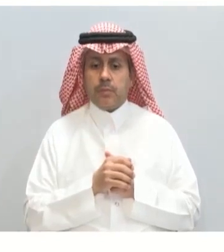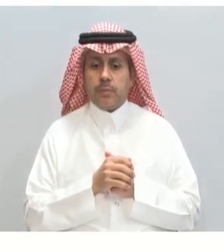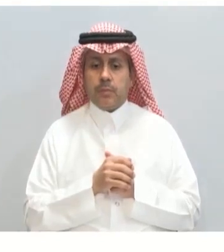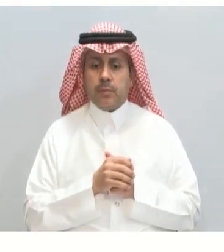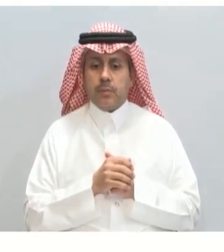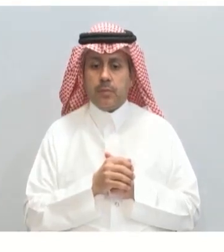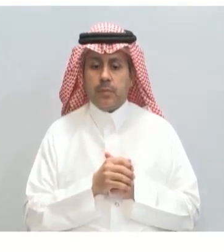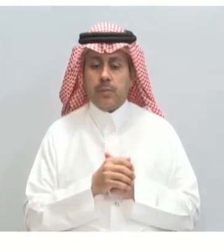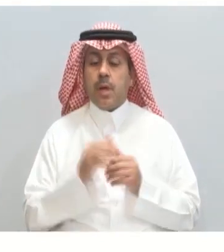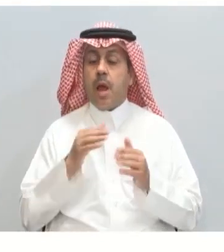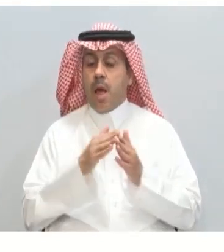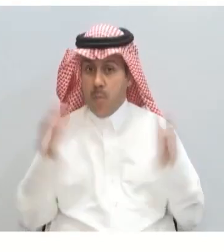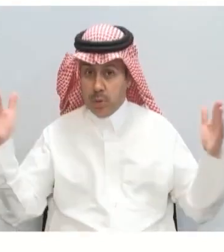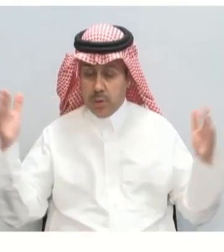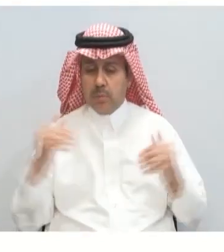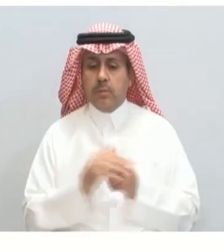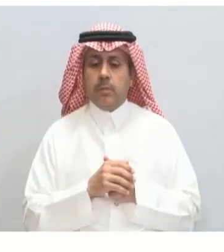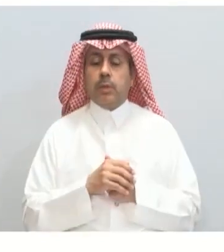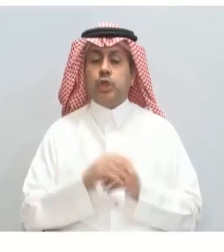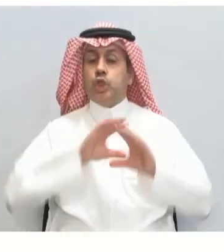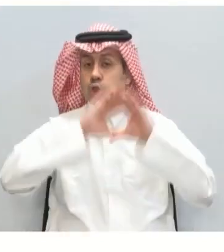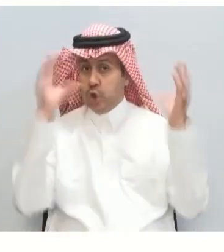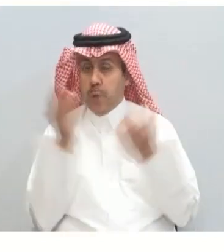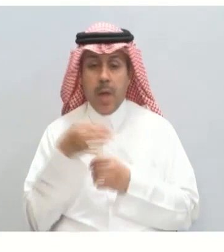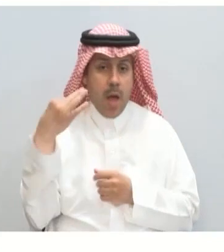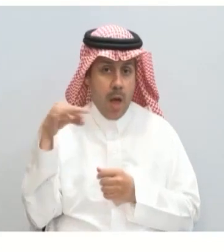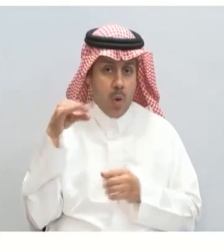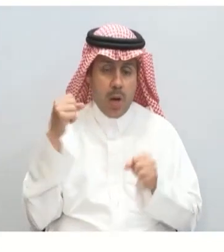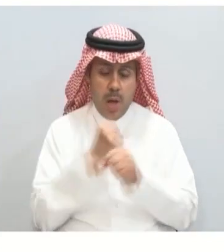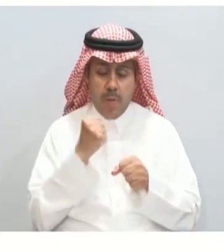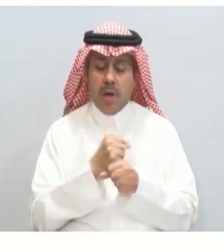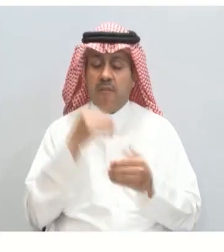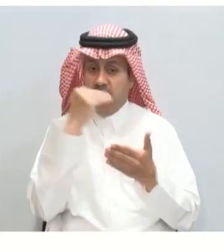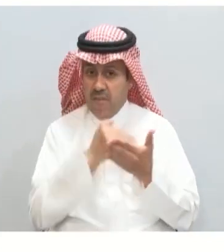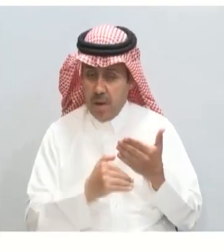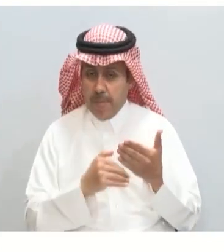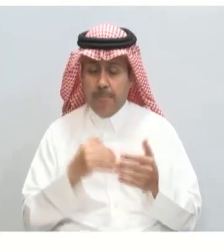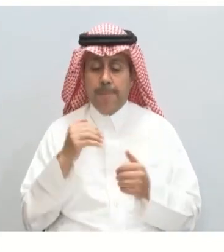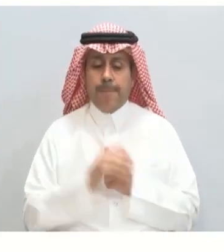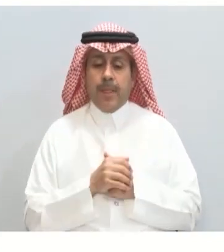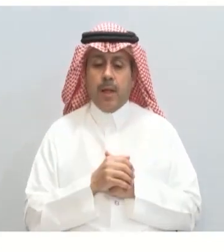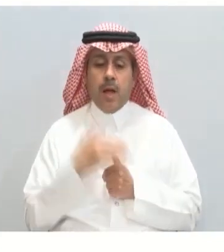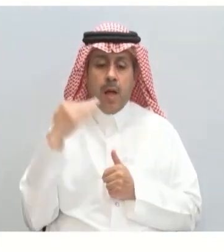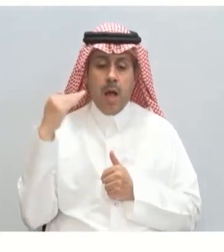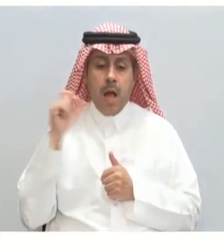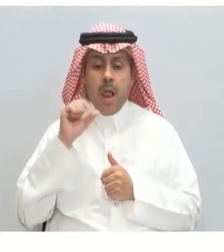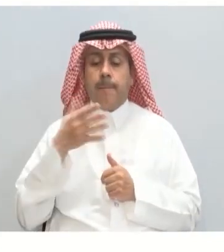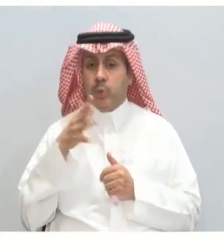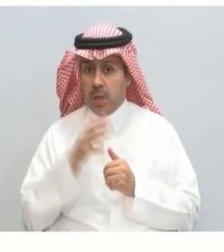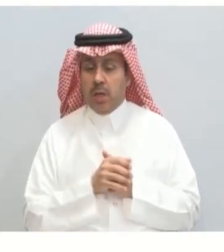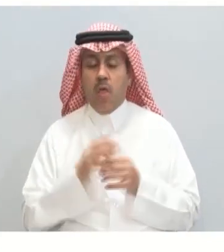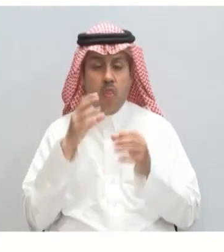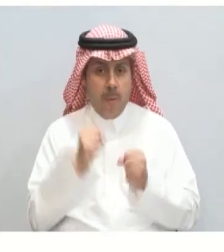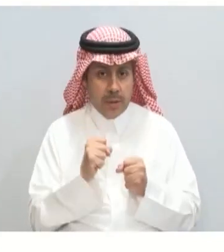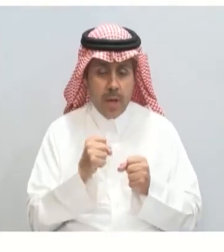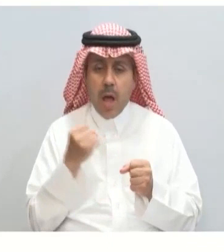الموسعه ذكرنا ان جميع اوراق العمل لابد تحتوي على خلايا متغيره وكذلك ثوابت وايضا عمليات